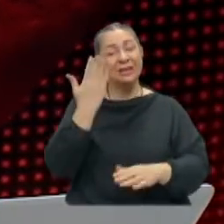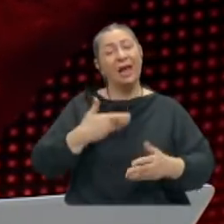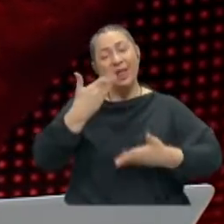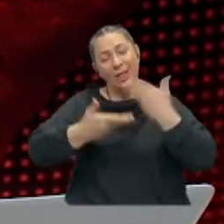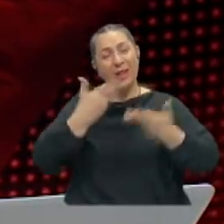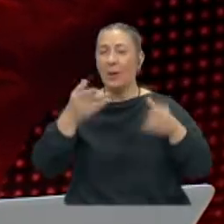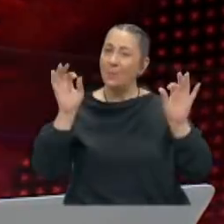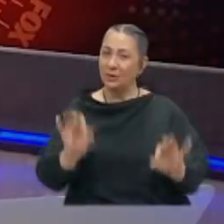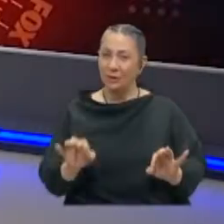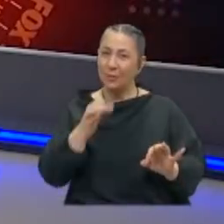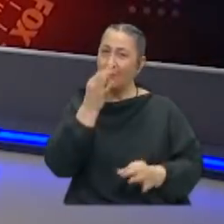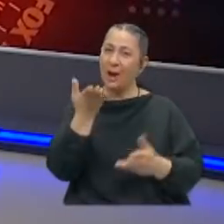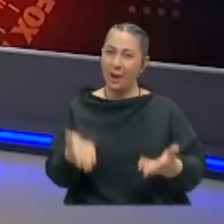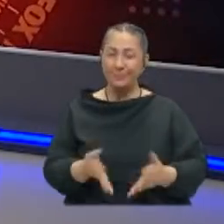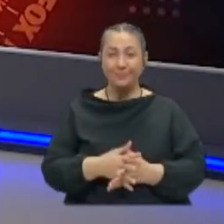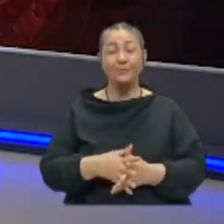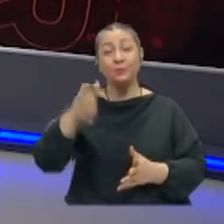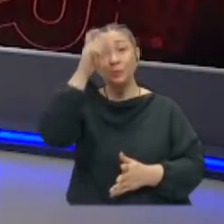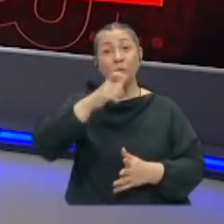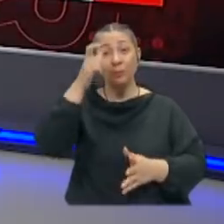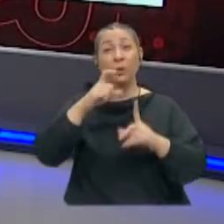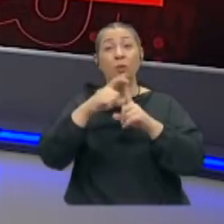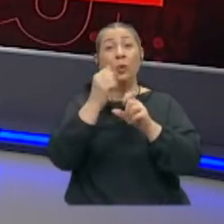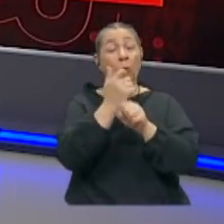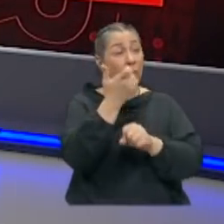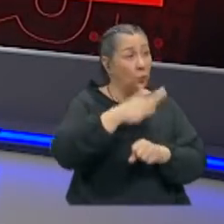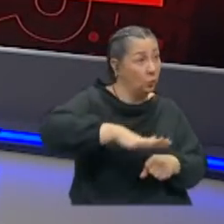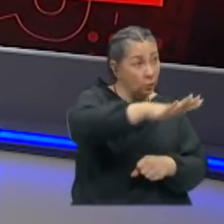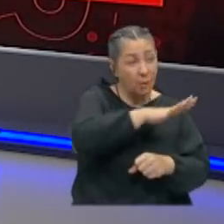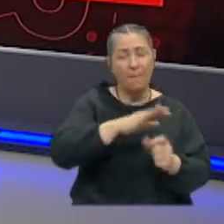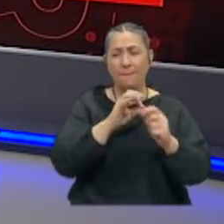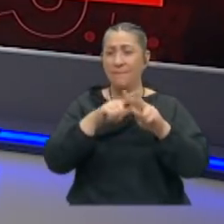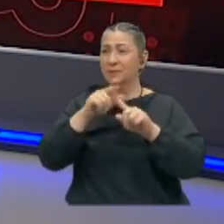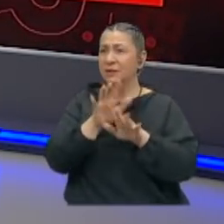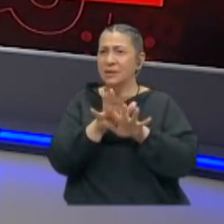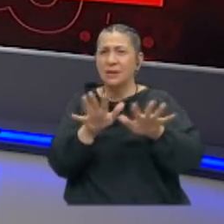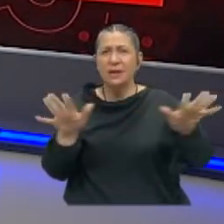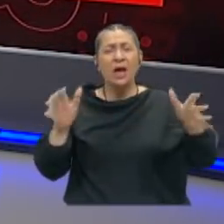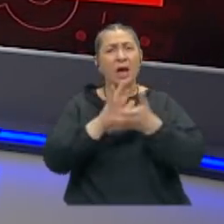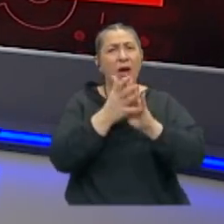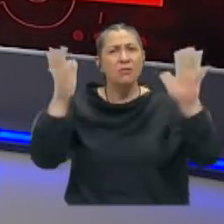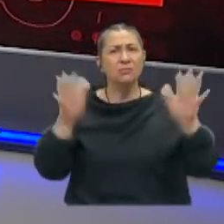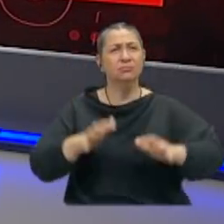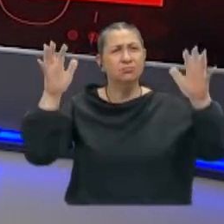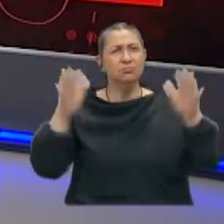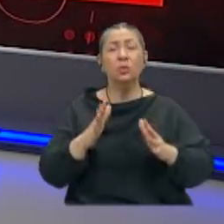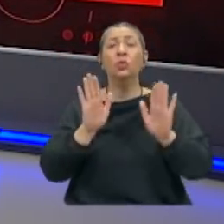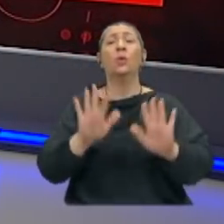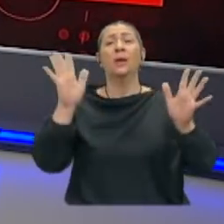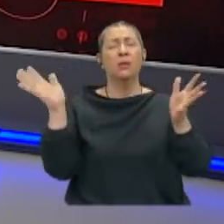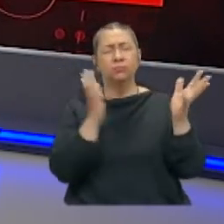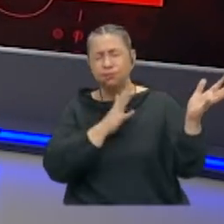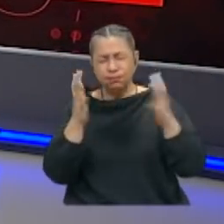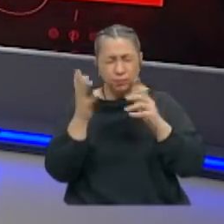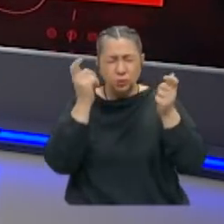aktararak başlayalım bültene. Türkiye doğusundan batısına kar yağışının etkisi altında. Aralıksız devam eden tipi